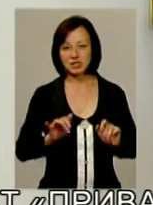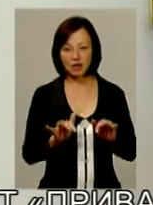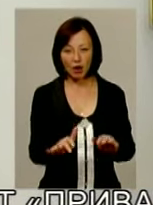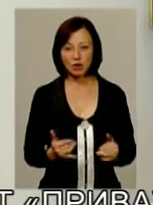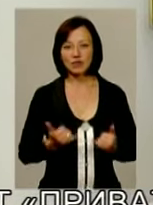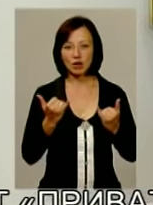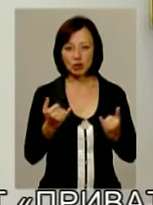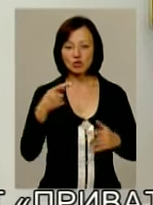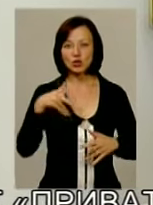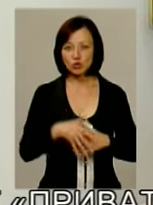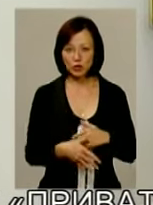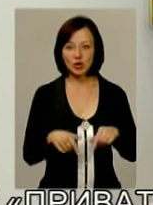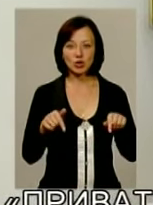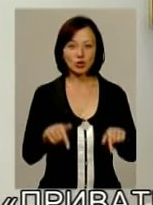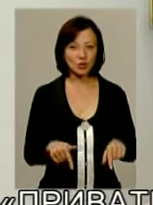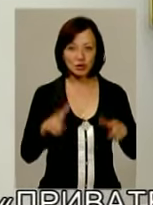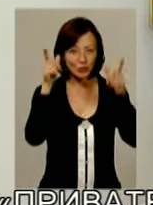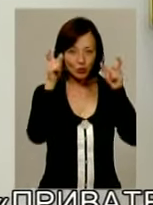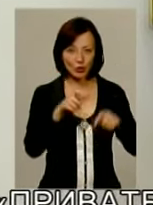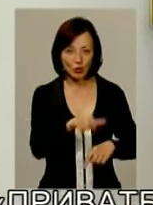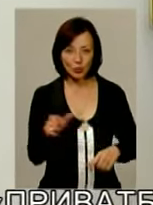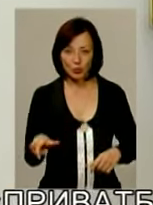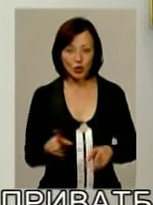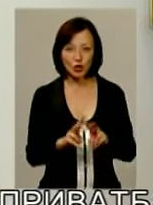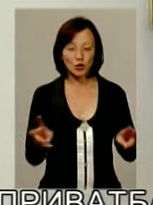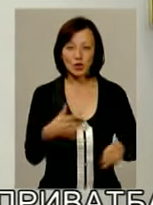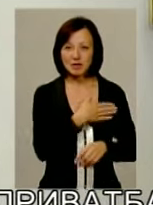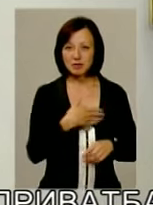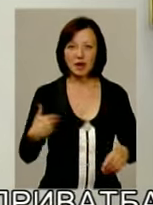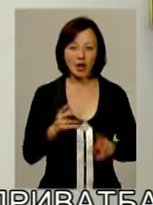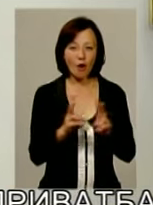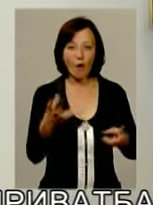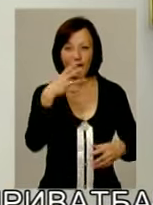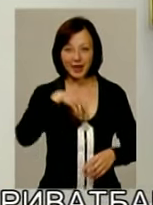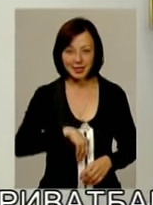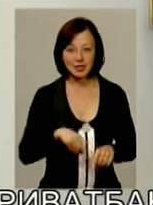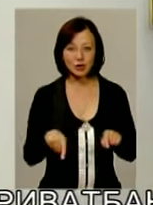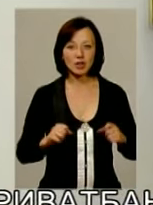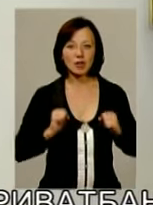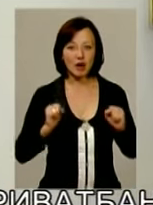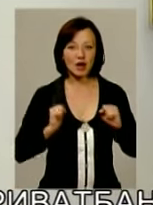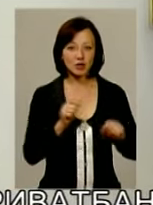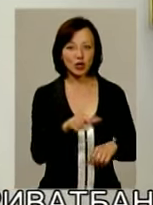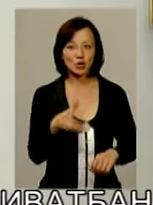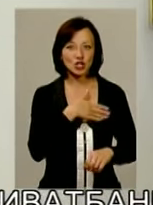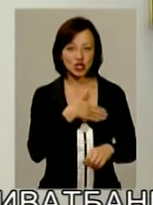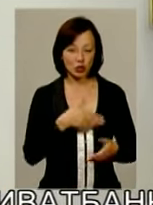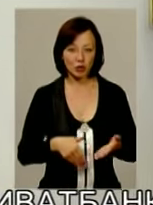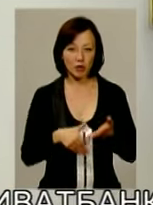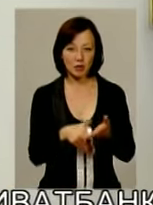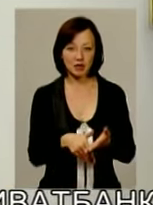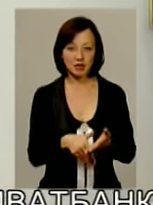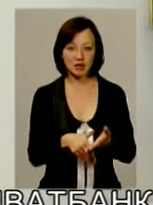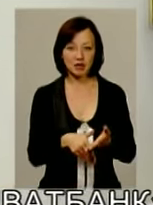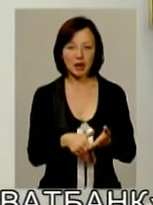щоб вони розуміли, що тут не з рогами люди ходять, що тут ніхто не збирається нікого їсти, що тут намагаються люди щиро допомагати. Ми